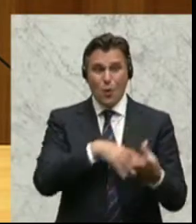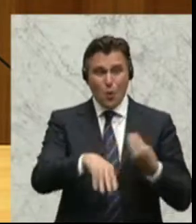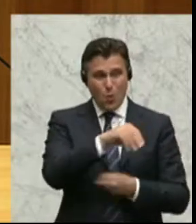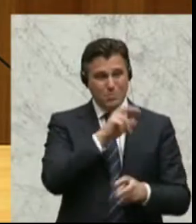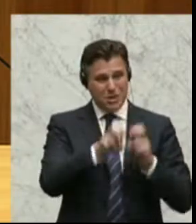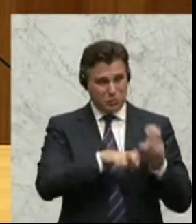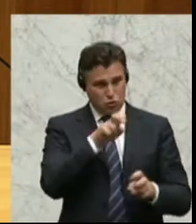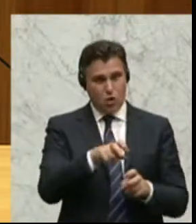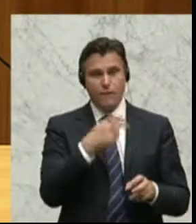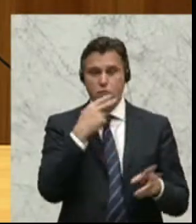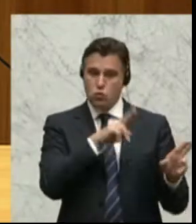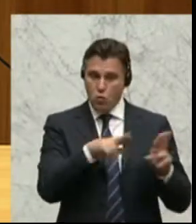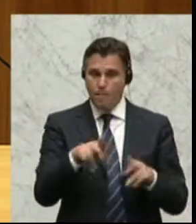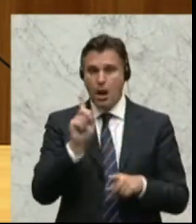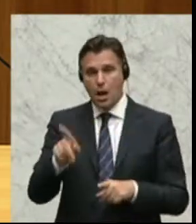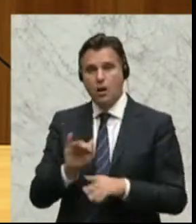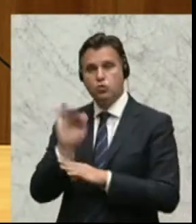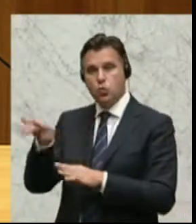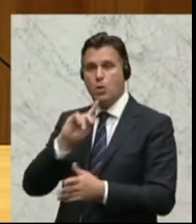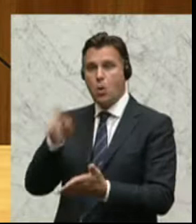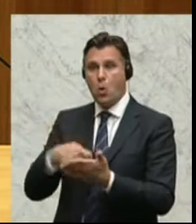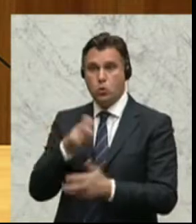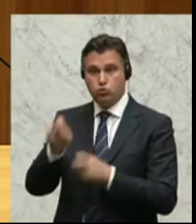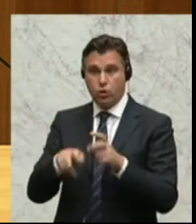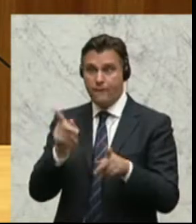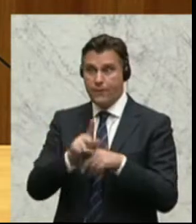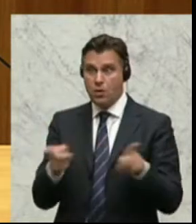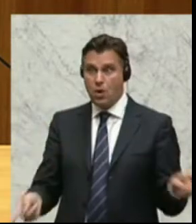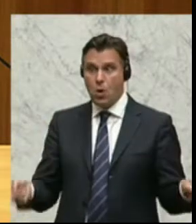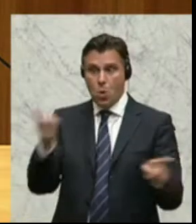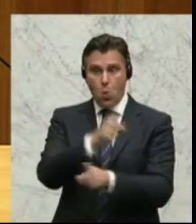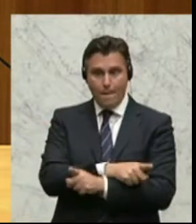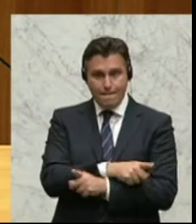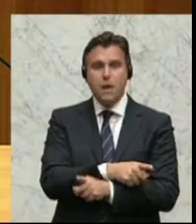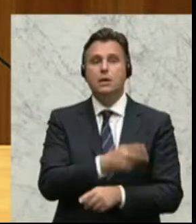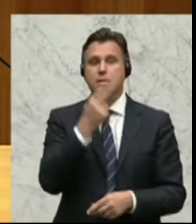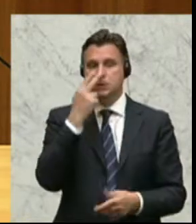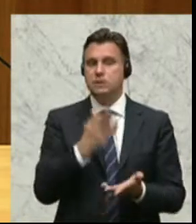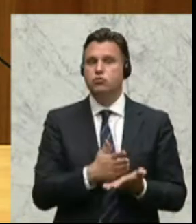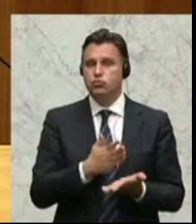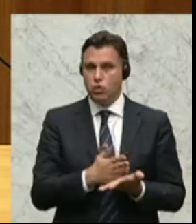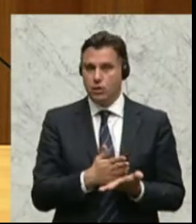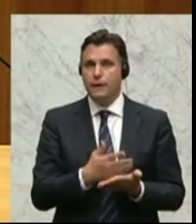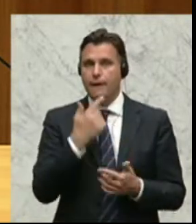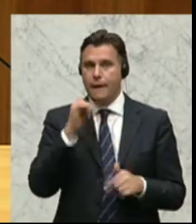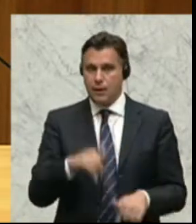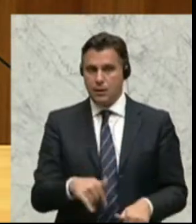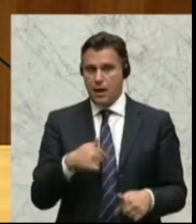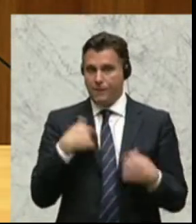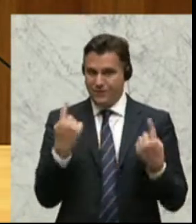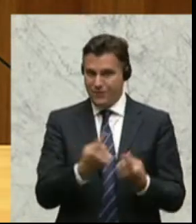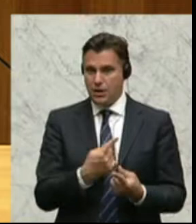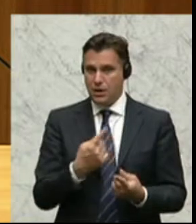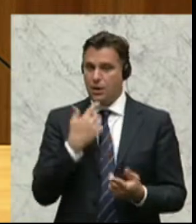als das Lohnsteueraufkommen. Wenn sich das umdreht, dann zeigen sich zwei Faktoren, nämlich einerseits, dass unser Konsum etwas zu schwach ist